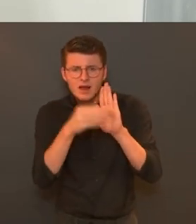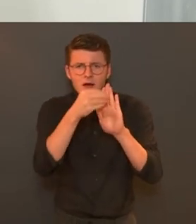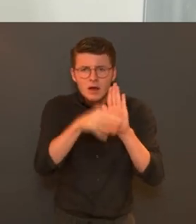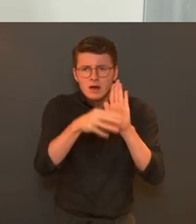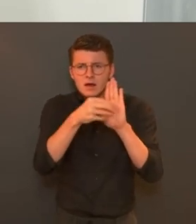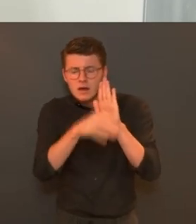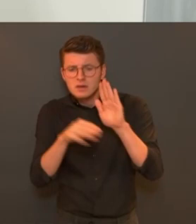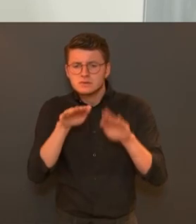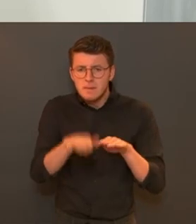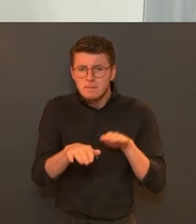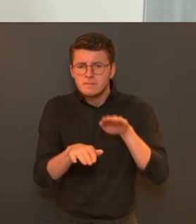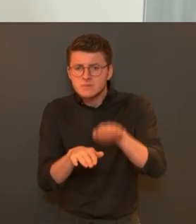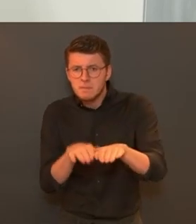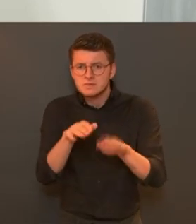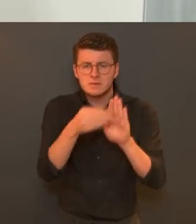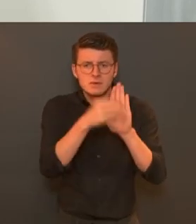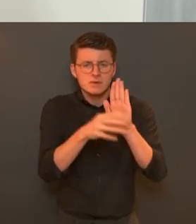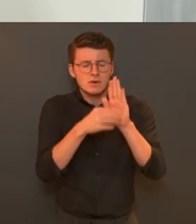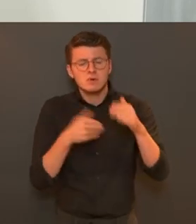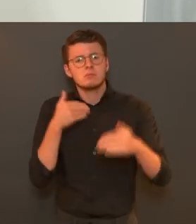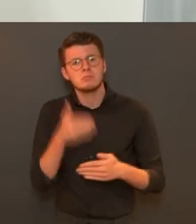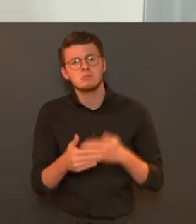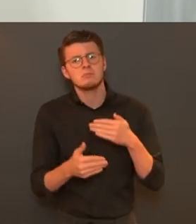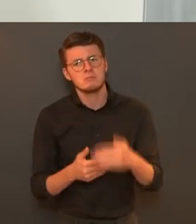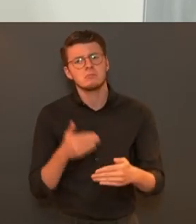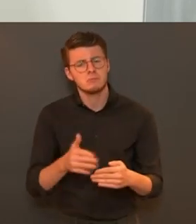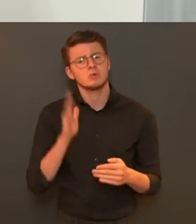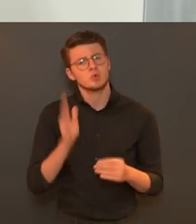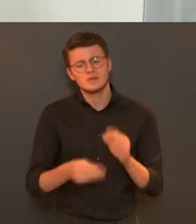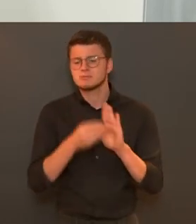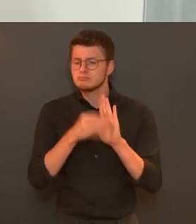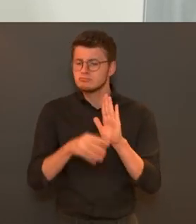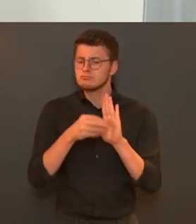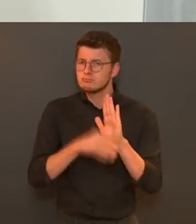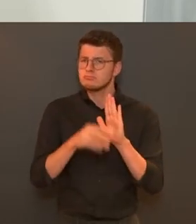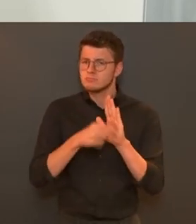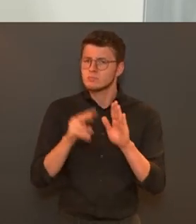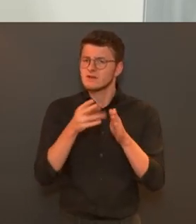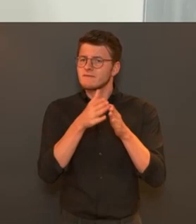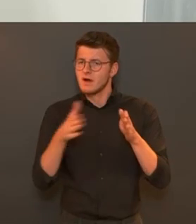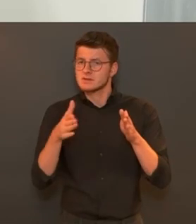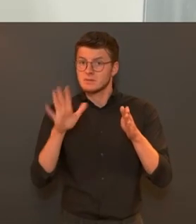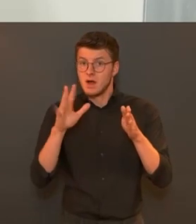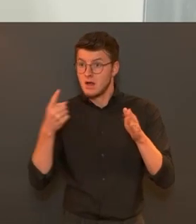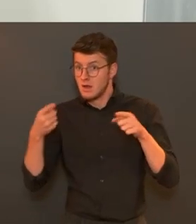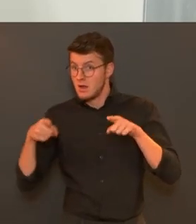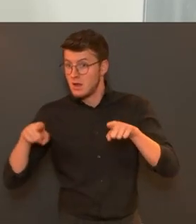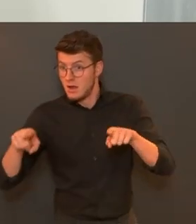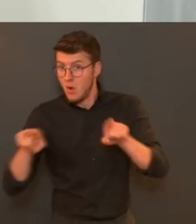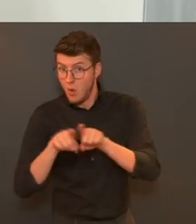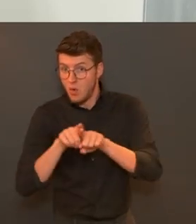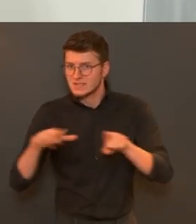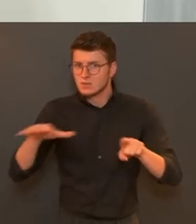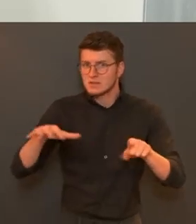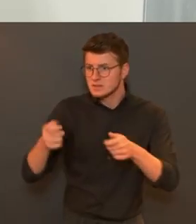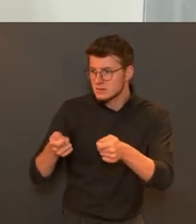déconfiner provisoirement. Donc nous avons pris des mesures très progressivement tout en maîtrisant